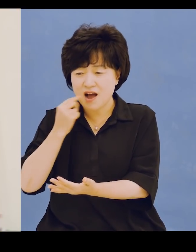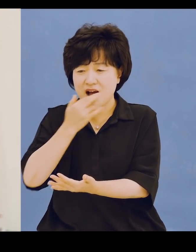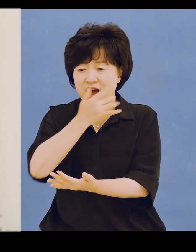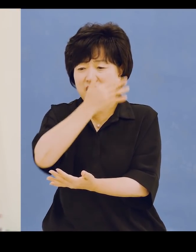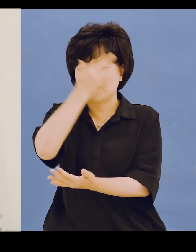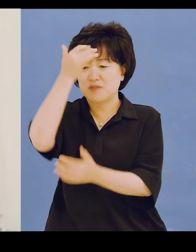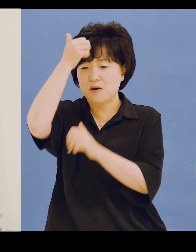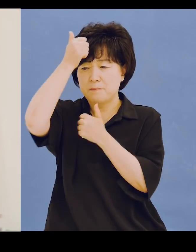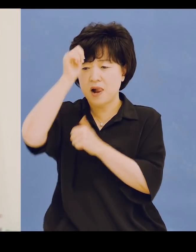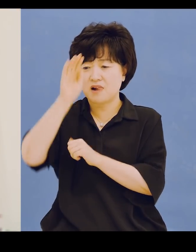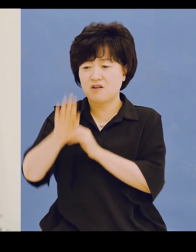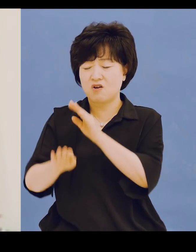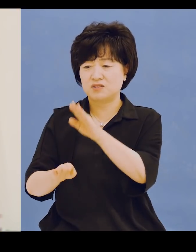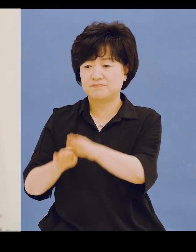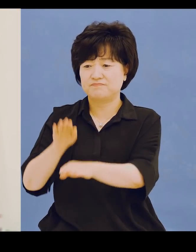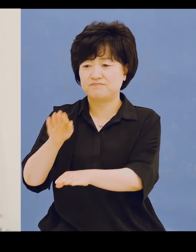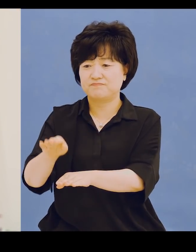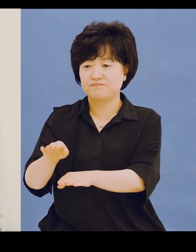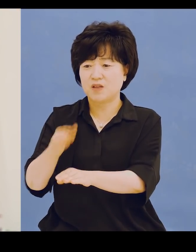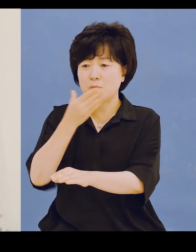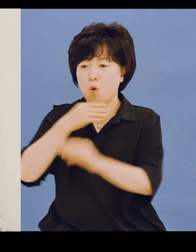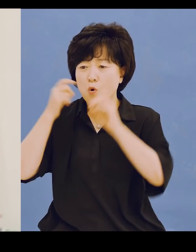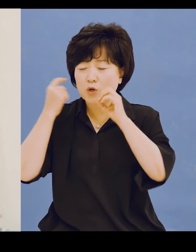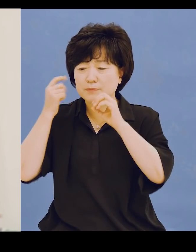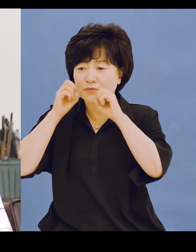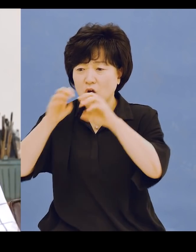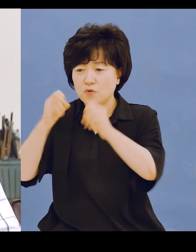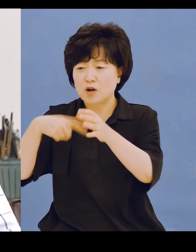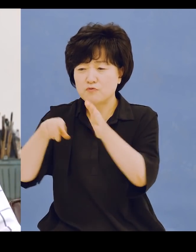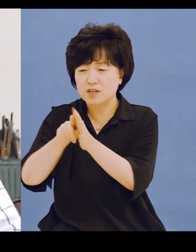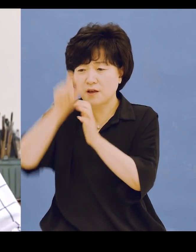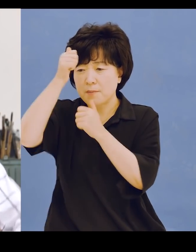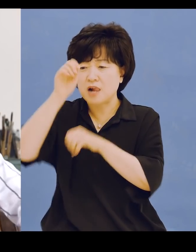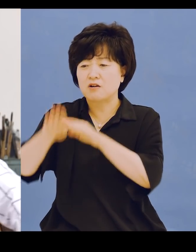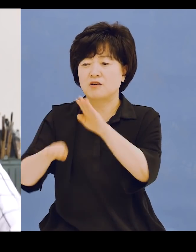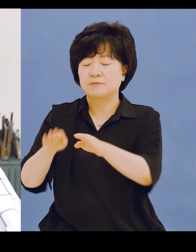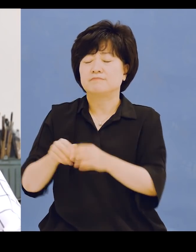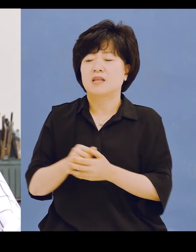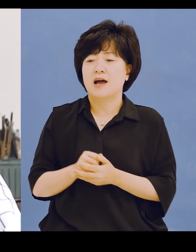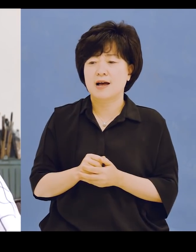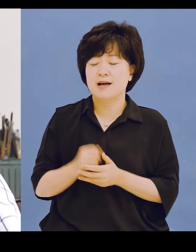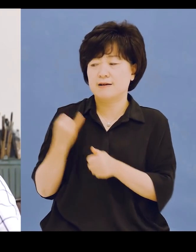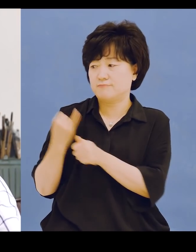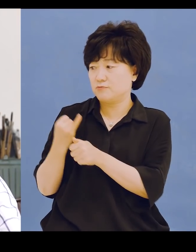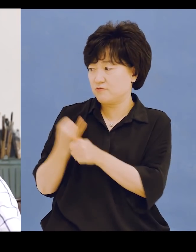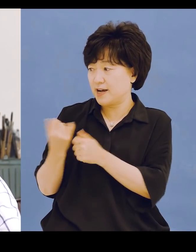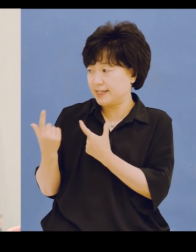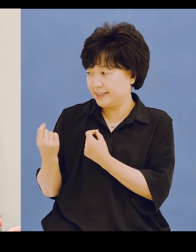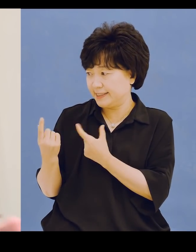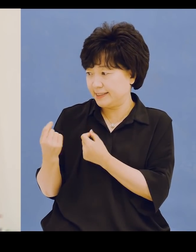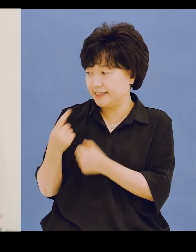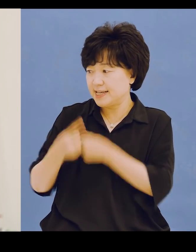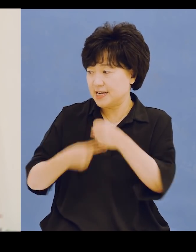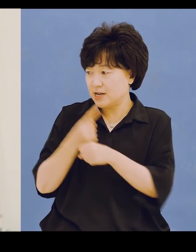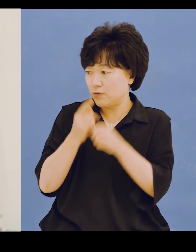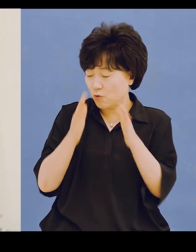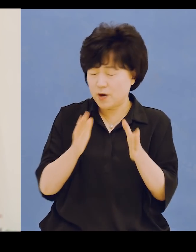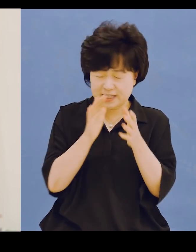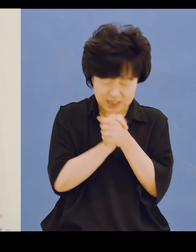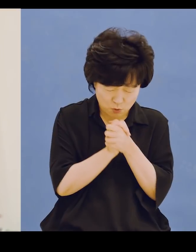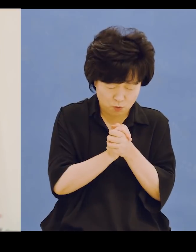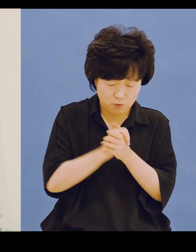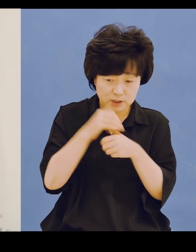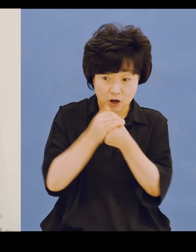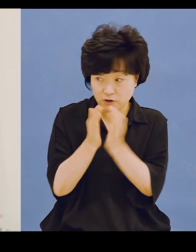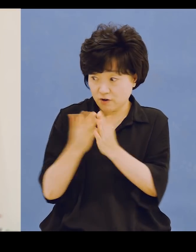보고 아버지 저희 부부가 가겠습니다 하고 1년 동안 꼭 기도하는 동안에 성경을 읽고